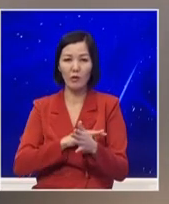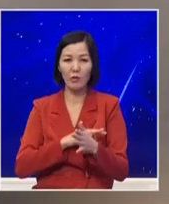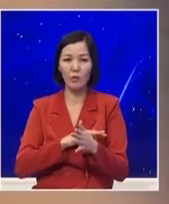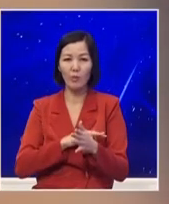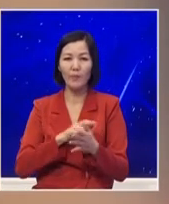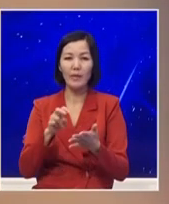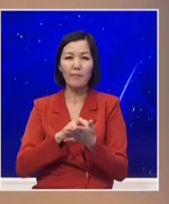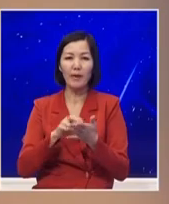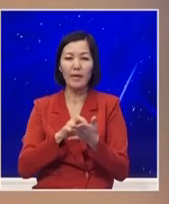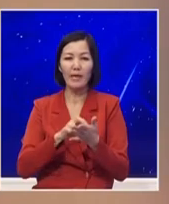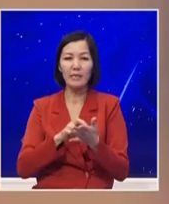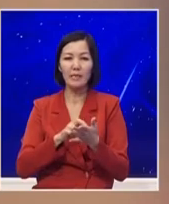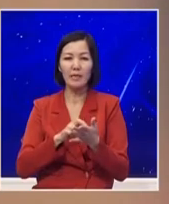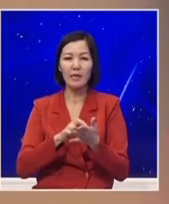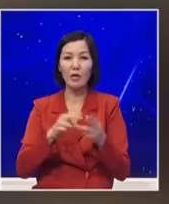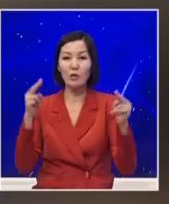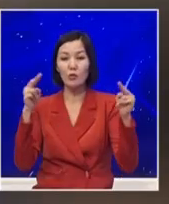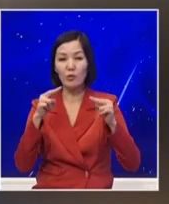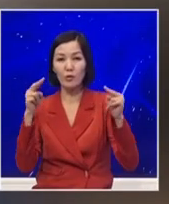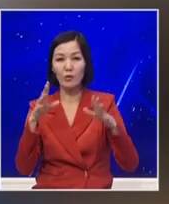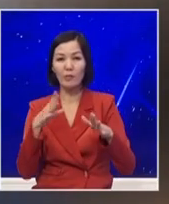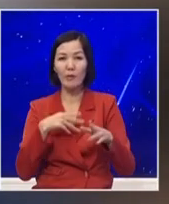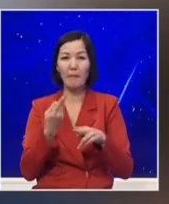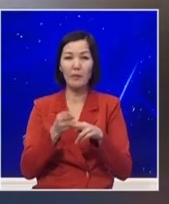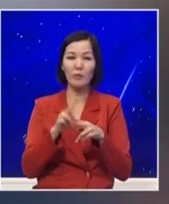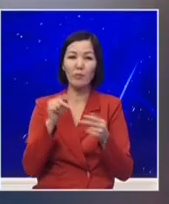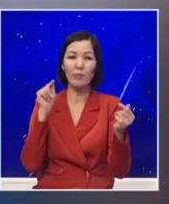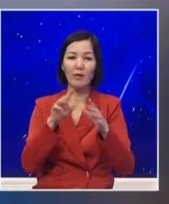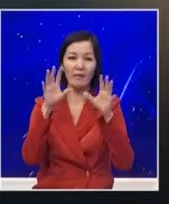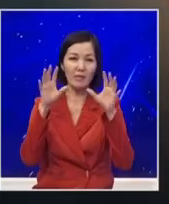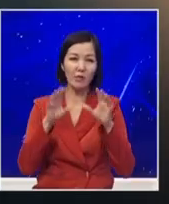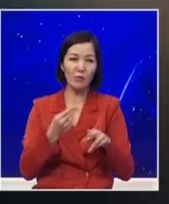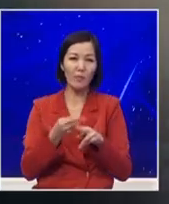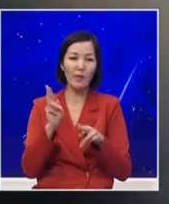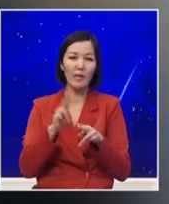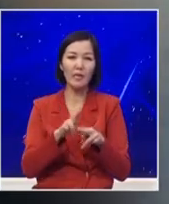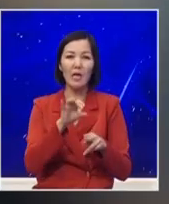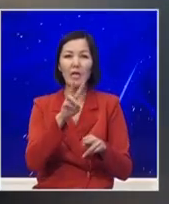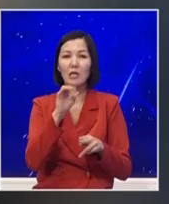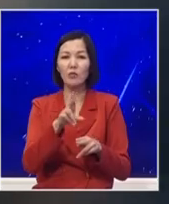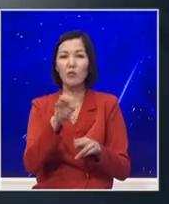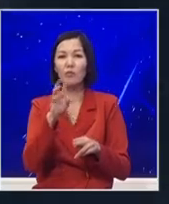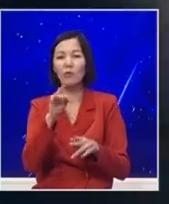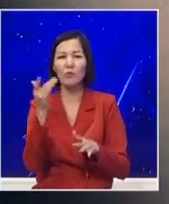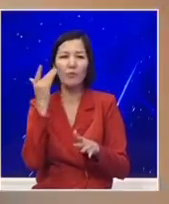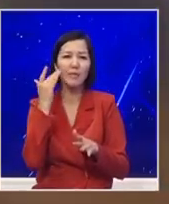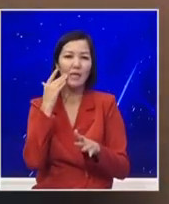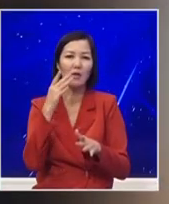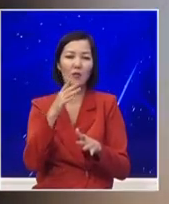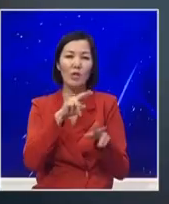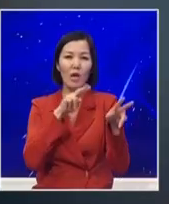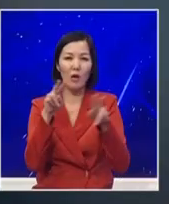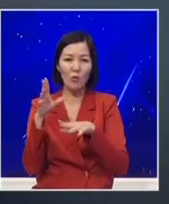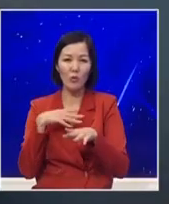Они боятся лишних глаз, потому что все это противозаконно. Поэтому на несунов и берунов постоянно ведется